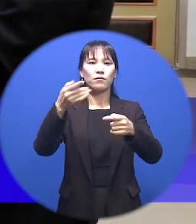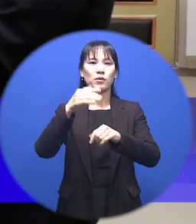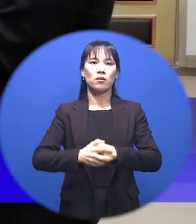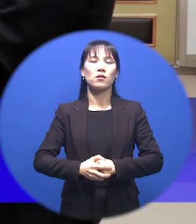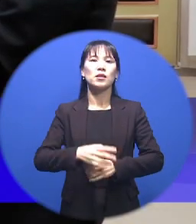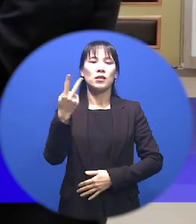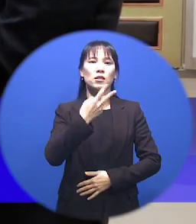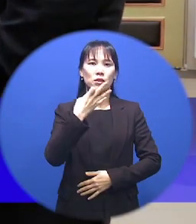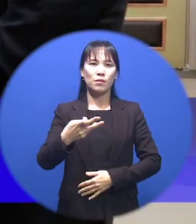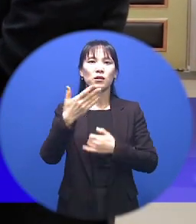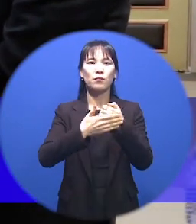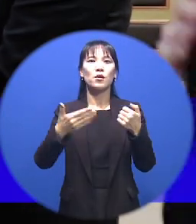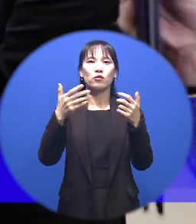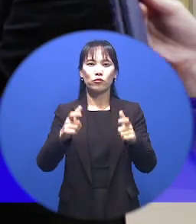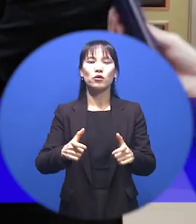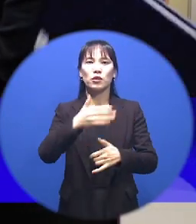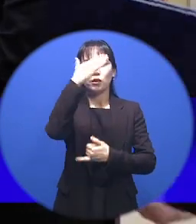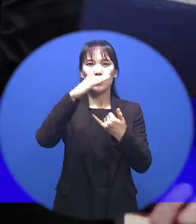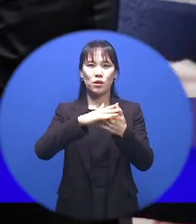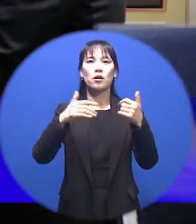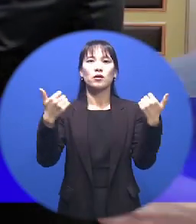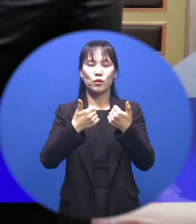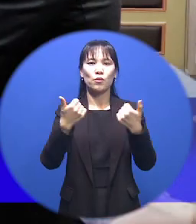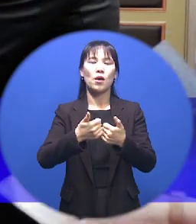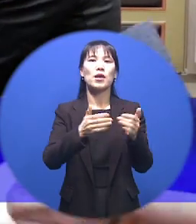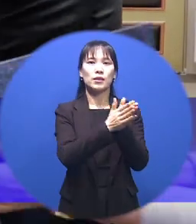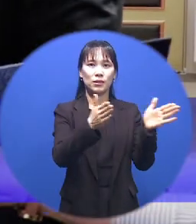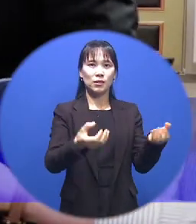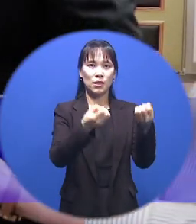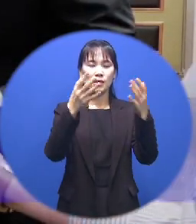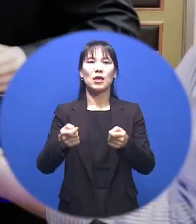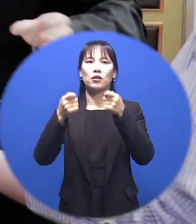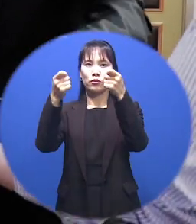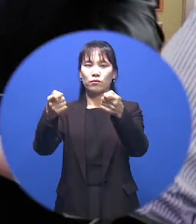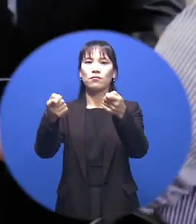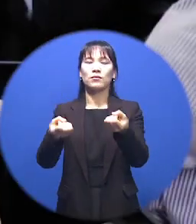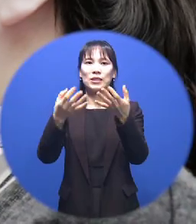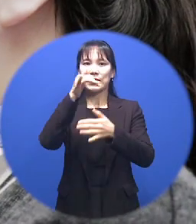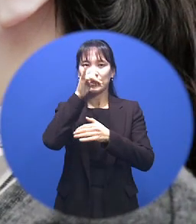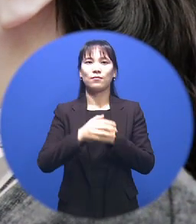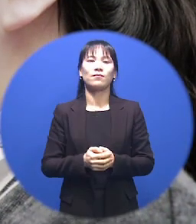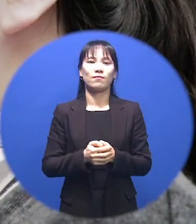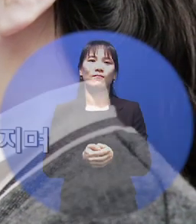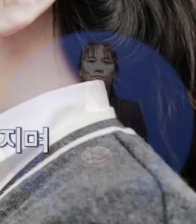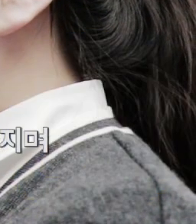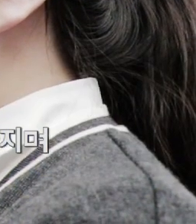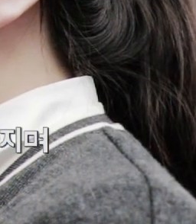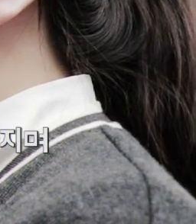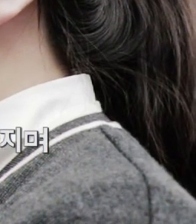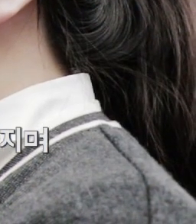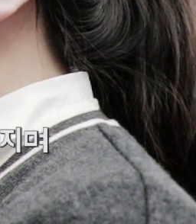참석한 가운데 2018년 은평구 청소년의회 발대식 및 수료식이 진행됐습니다. 하나,